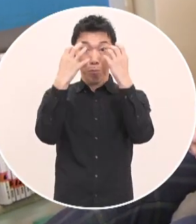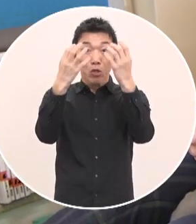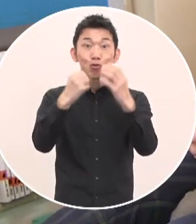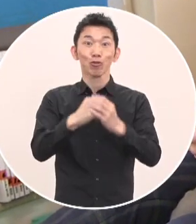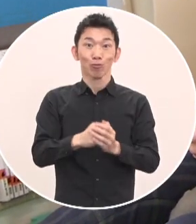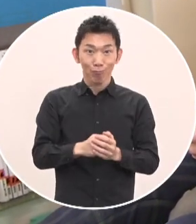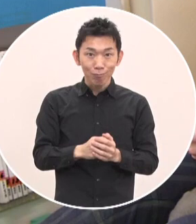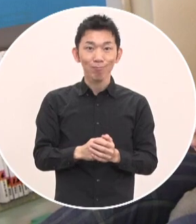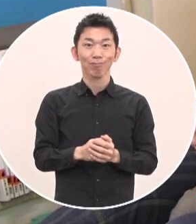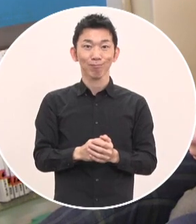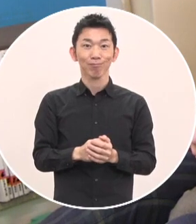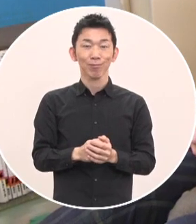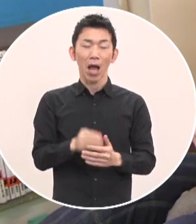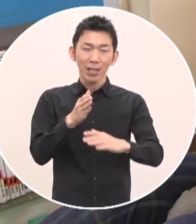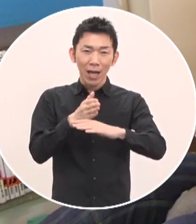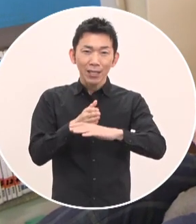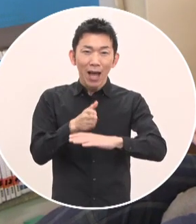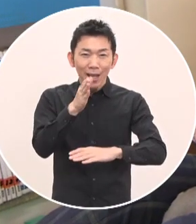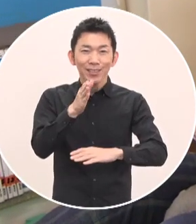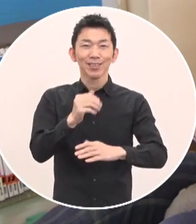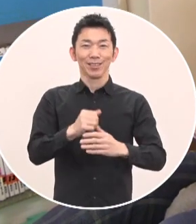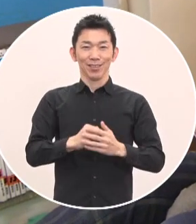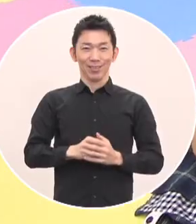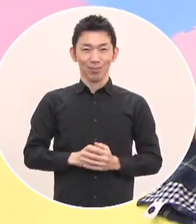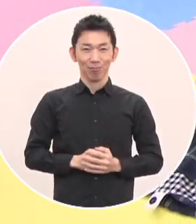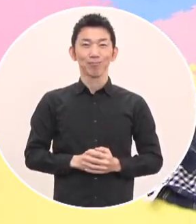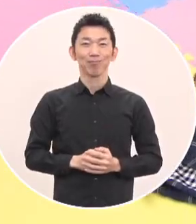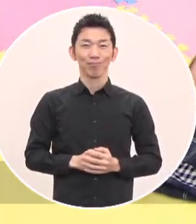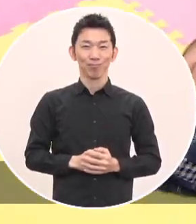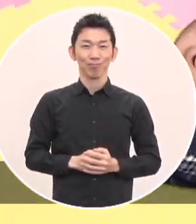ねーありがたいなと思う